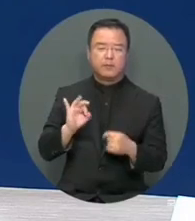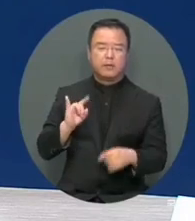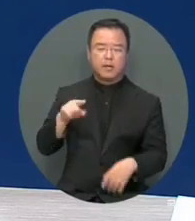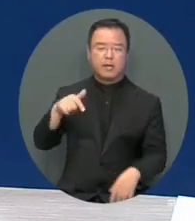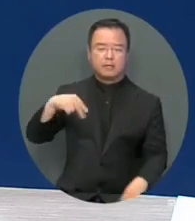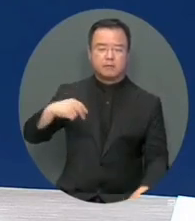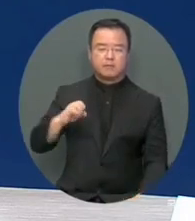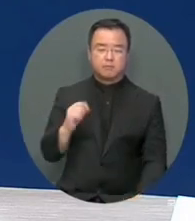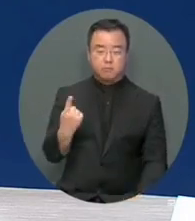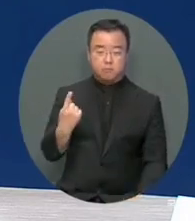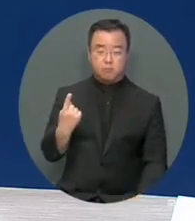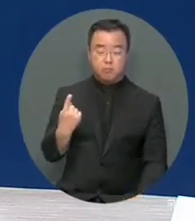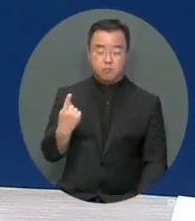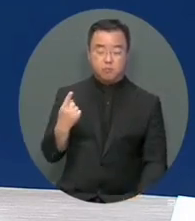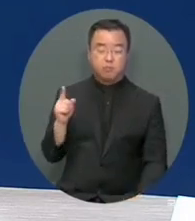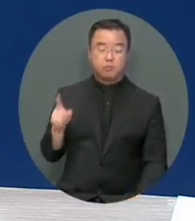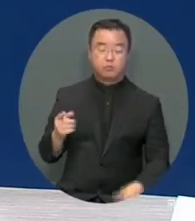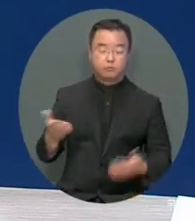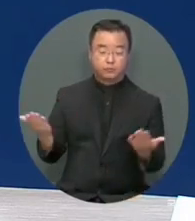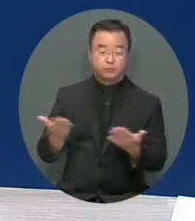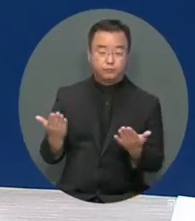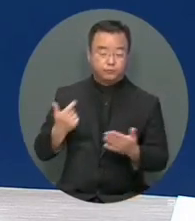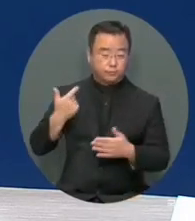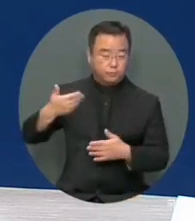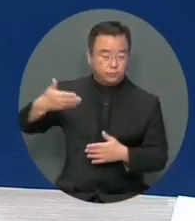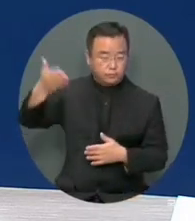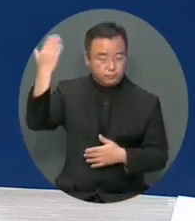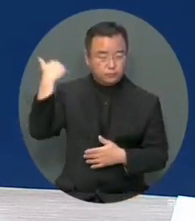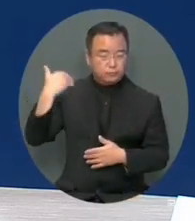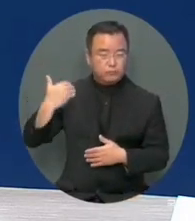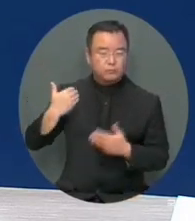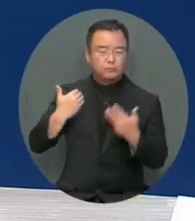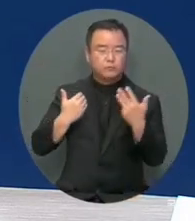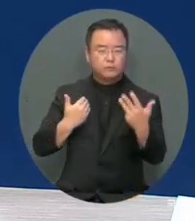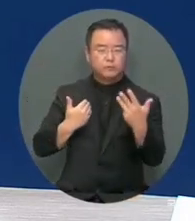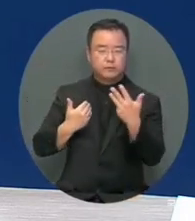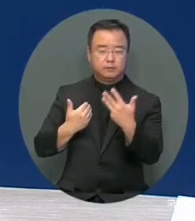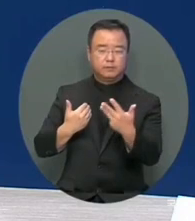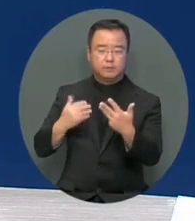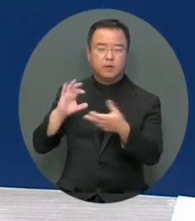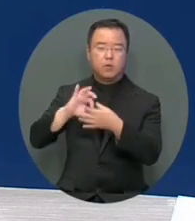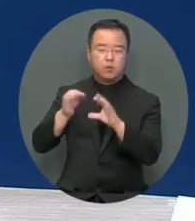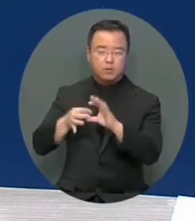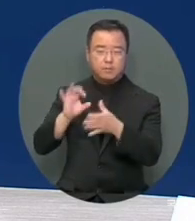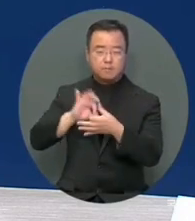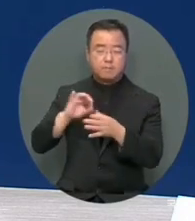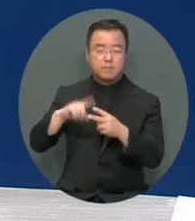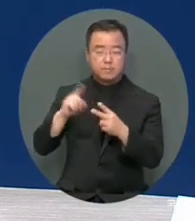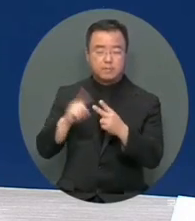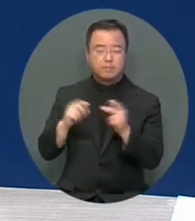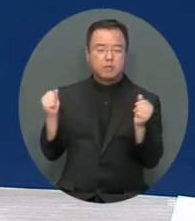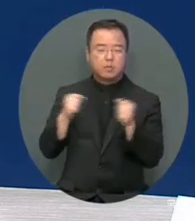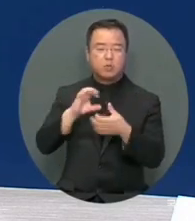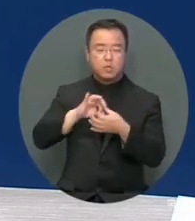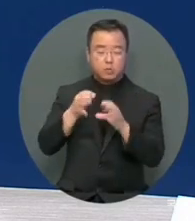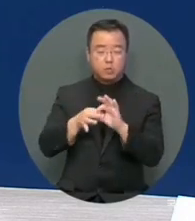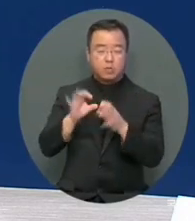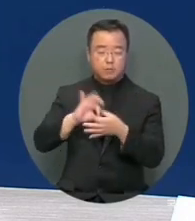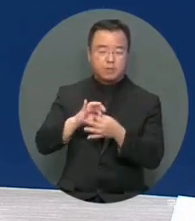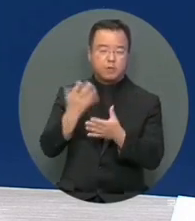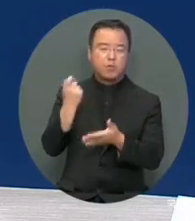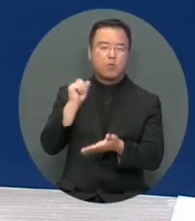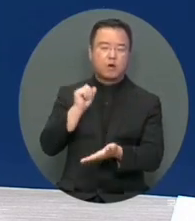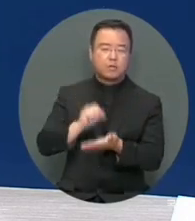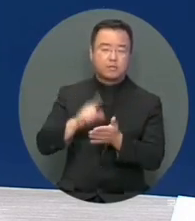엑스포가 우리 과거의 88올림픽이나 또는 동계올림픽, 월드컵이